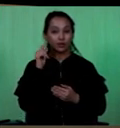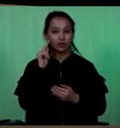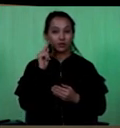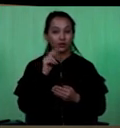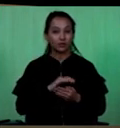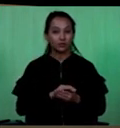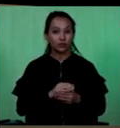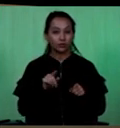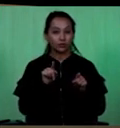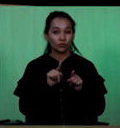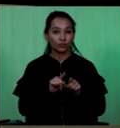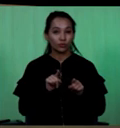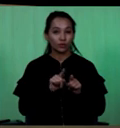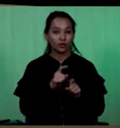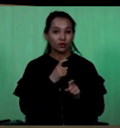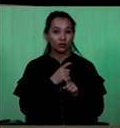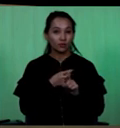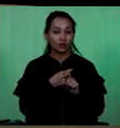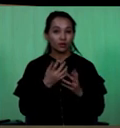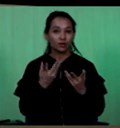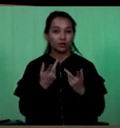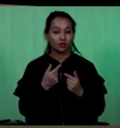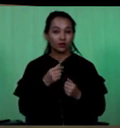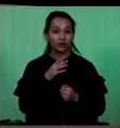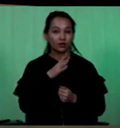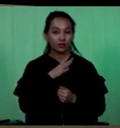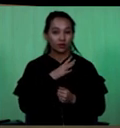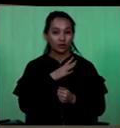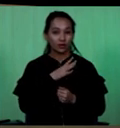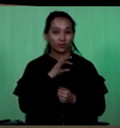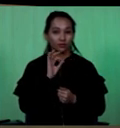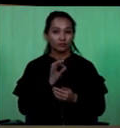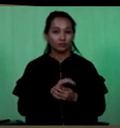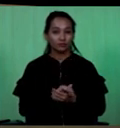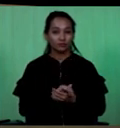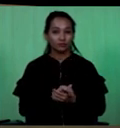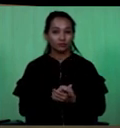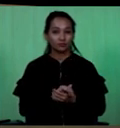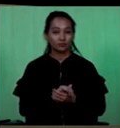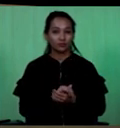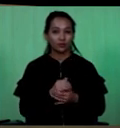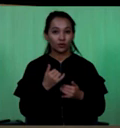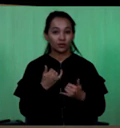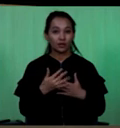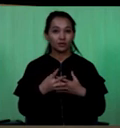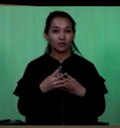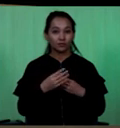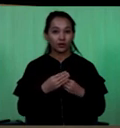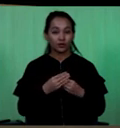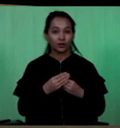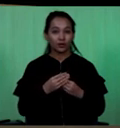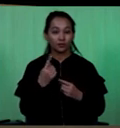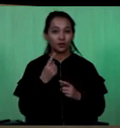darslarimizda xuddi shu tartibdagi tenglamalarni bir necha marotaba yechganmiz. To'g'rimi? Hozir men sizlarga